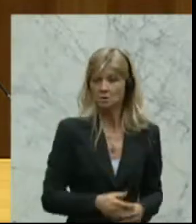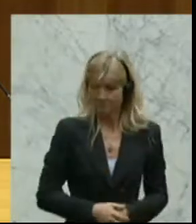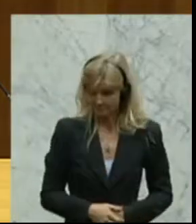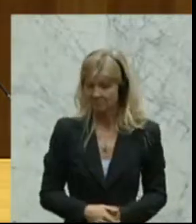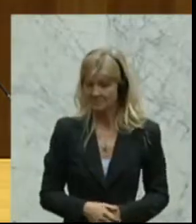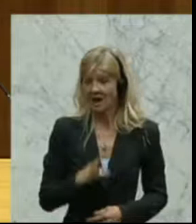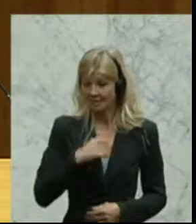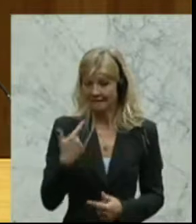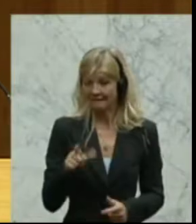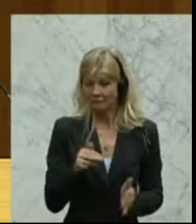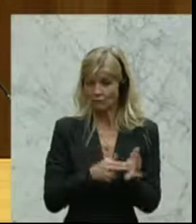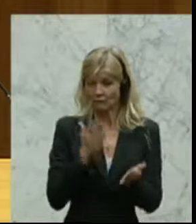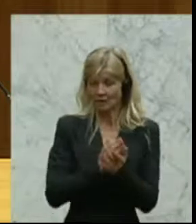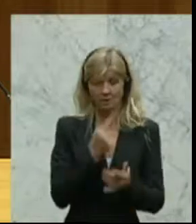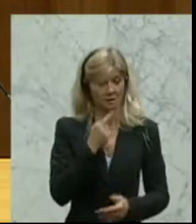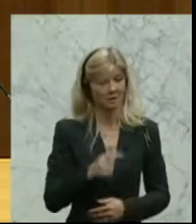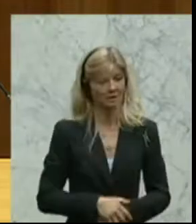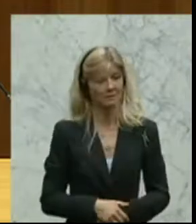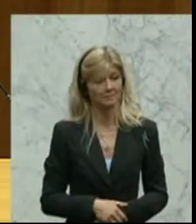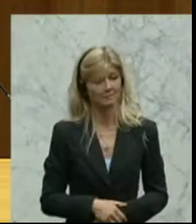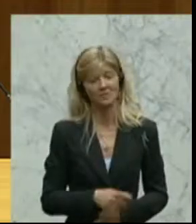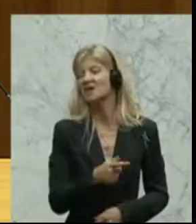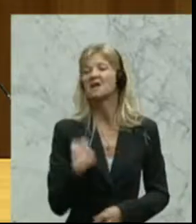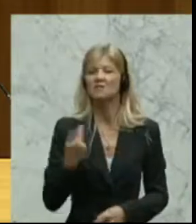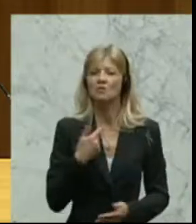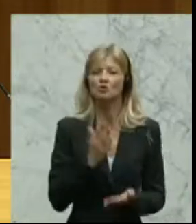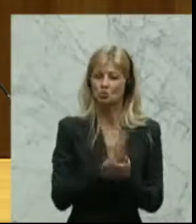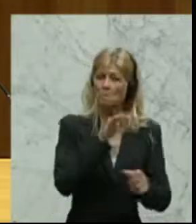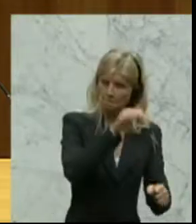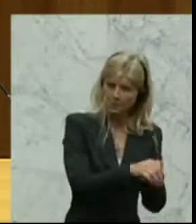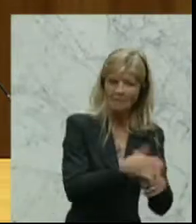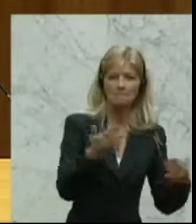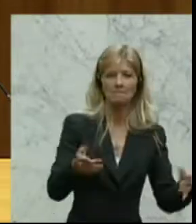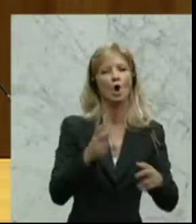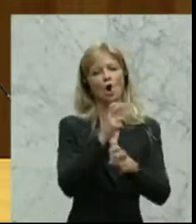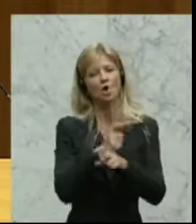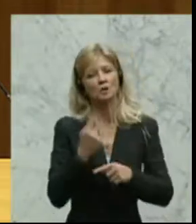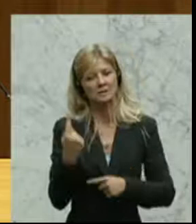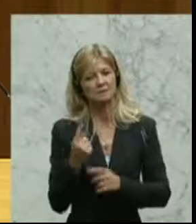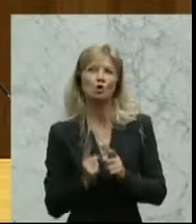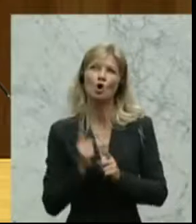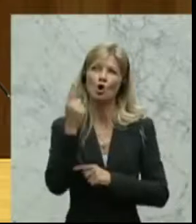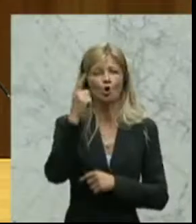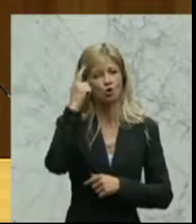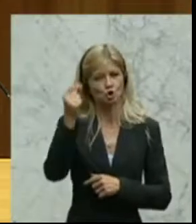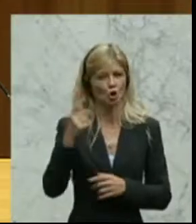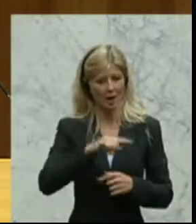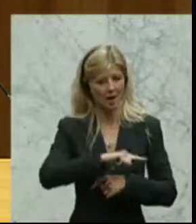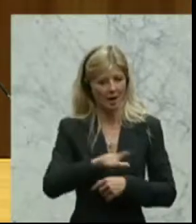ist Österreich ein Hochsteuerland. Das hat der Herr Finanzminister festgestellt, das hat der Kollege Schultes festgestellt, das hat auch der Herr Kollege